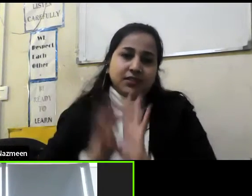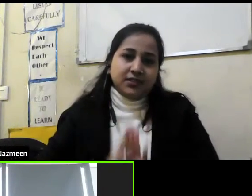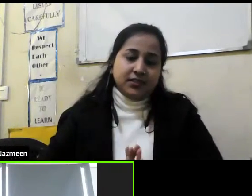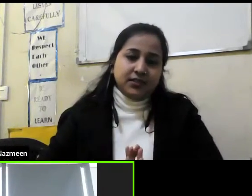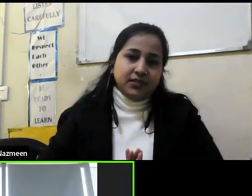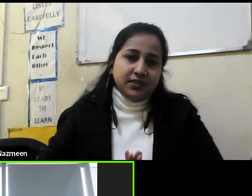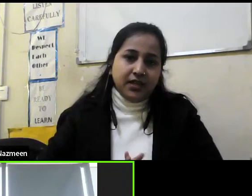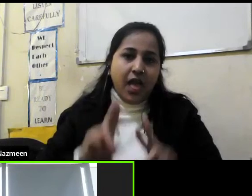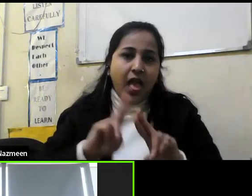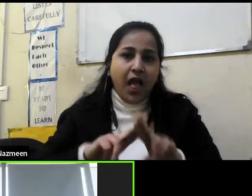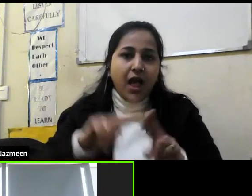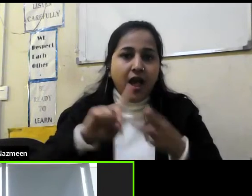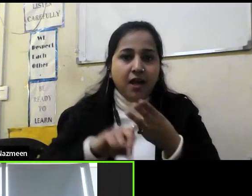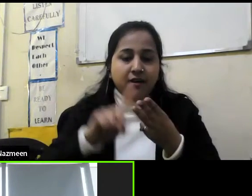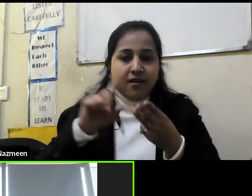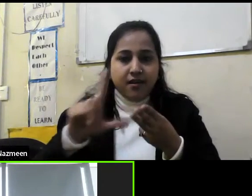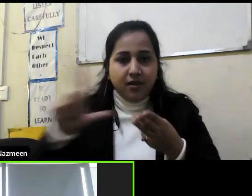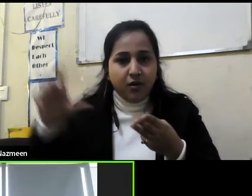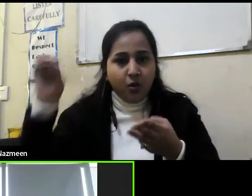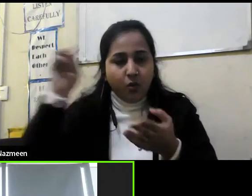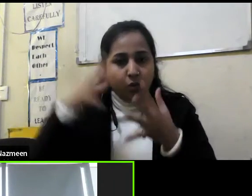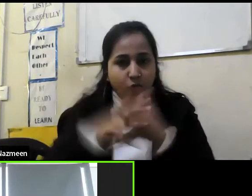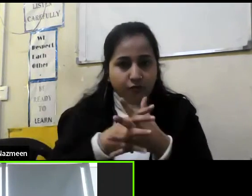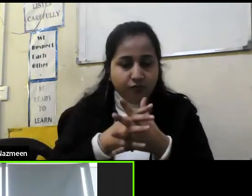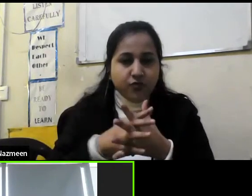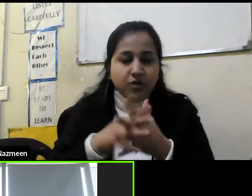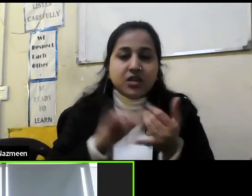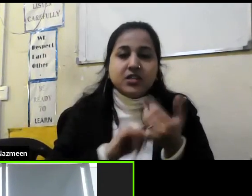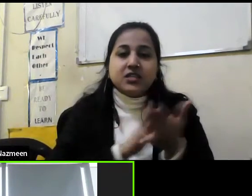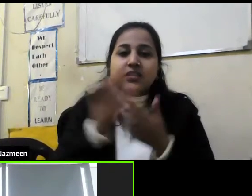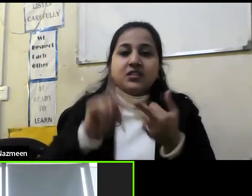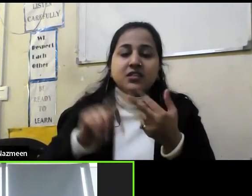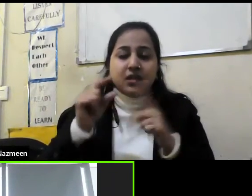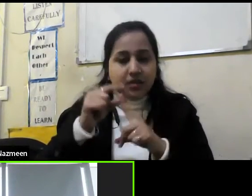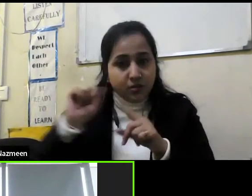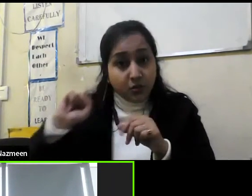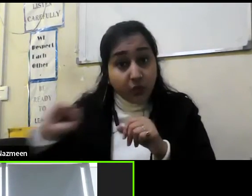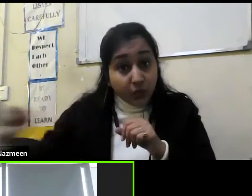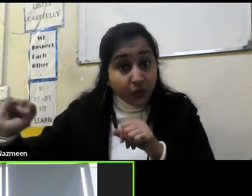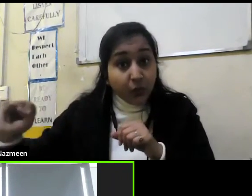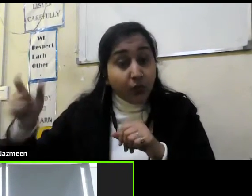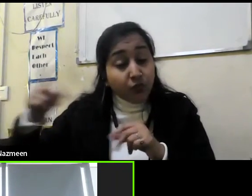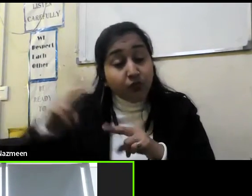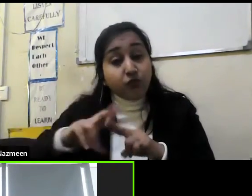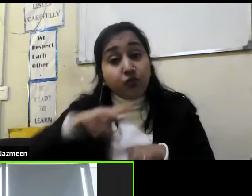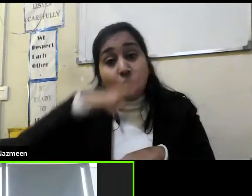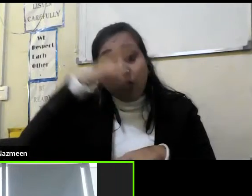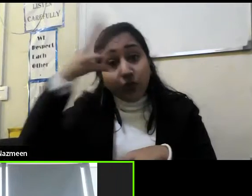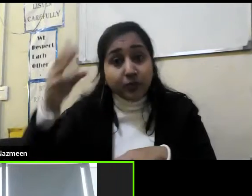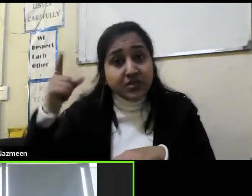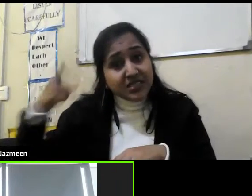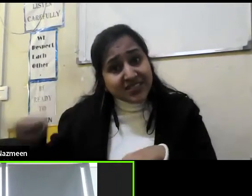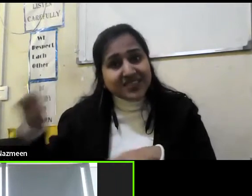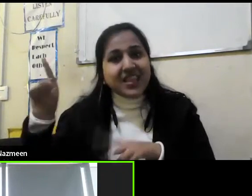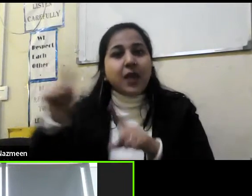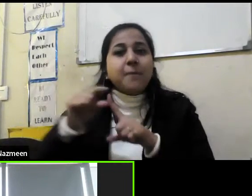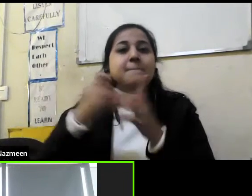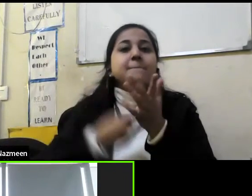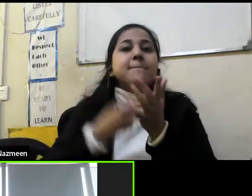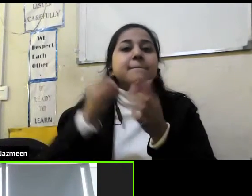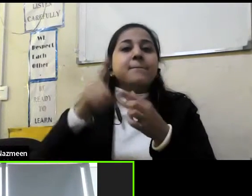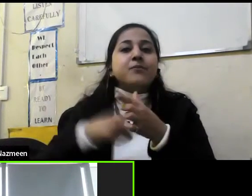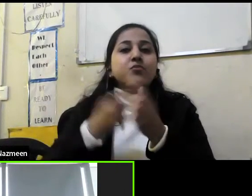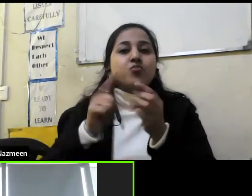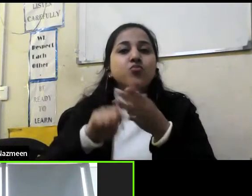और वो फेलोशिप में फुल टाइम उनको खुद के प्रोजेक्ट पर काम करना है. दे आर नॉट अवर एम्प्लॉइज. वो खुद के